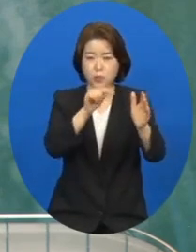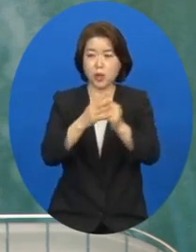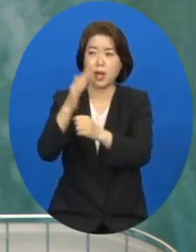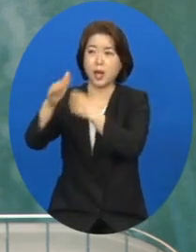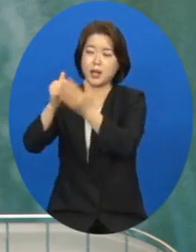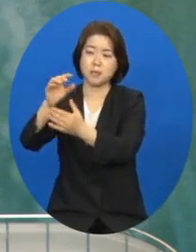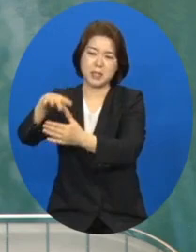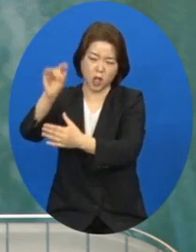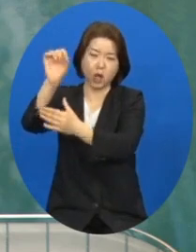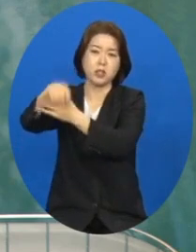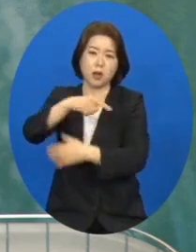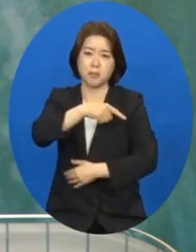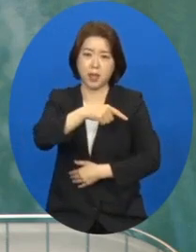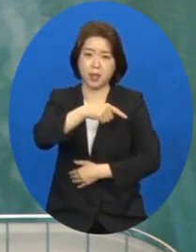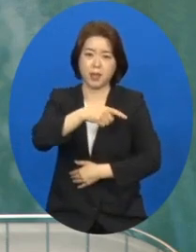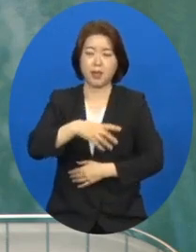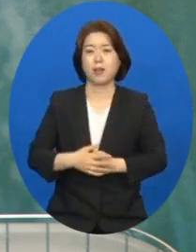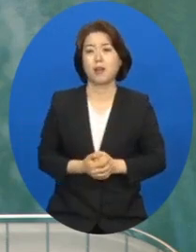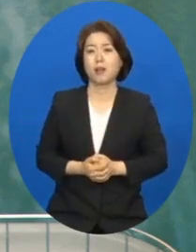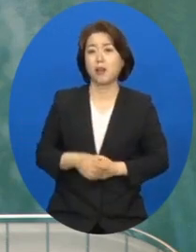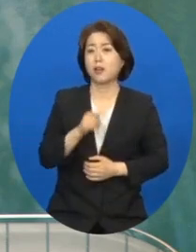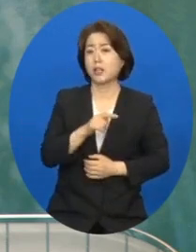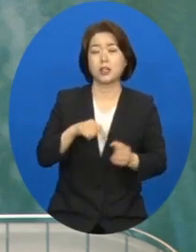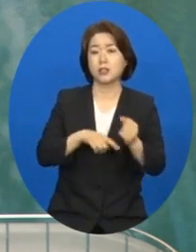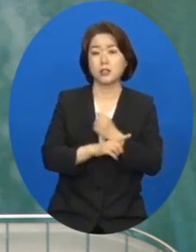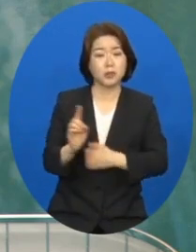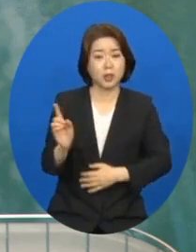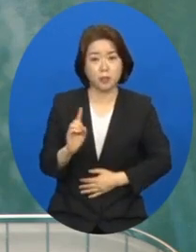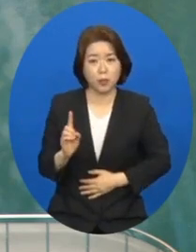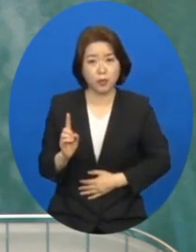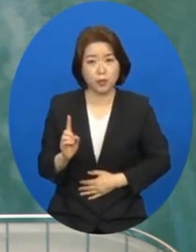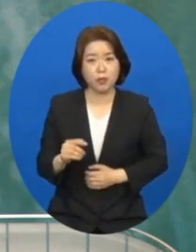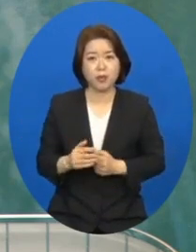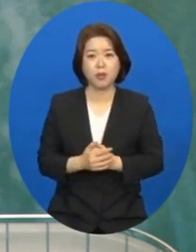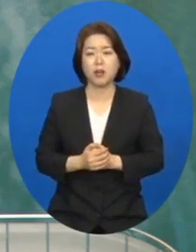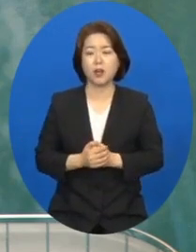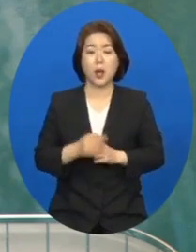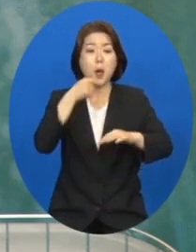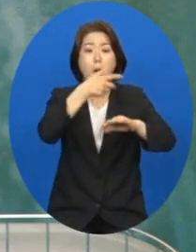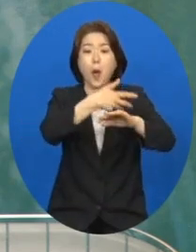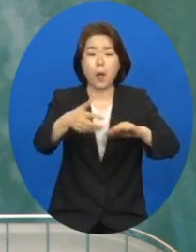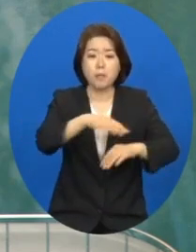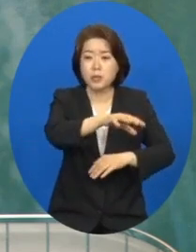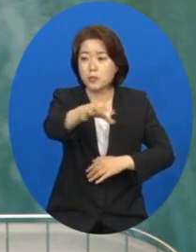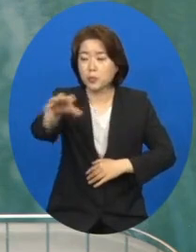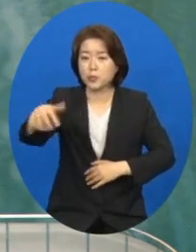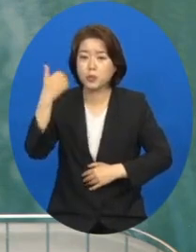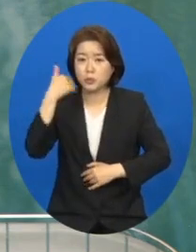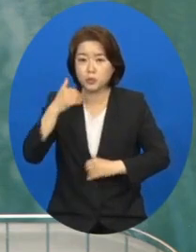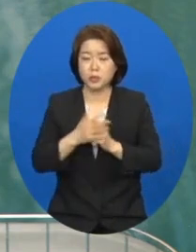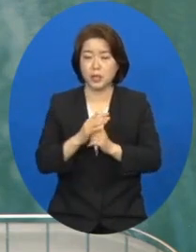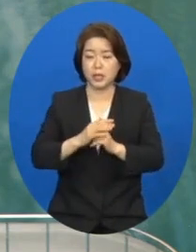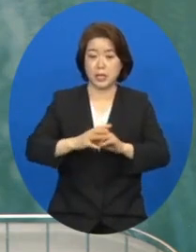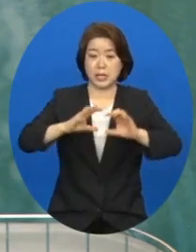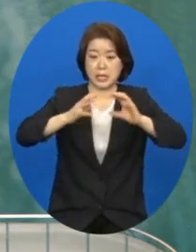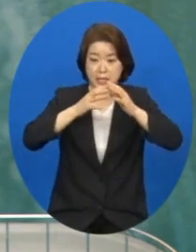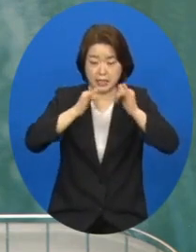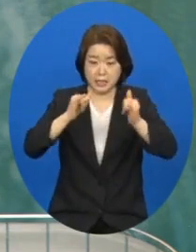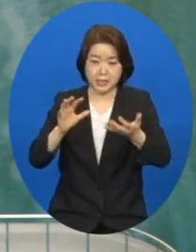열매니까. 그런데 이건 무슨 의미가 있느냐? 어느 민족이든지 이스라엘을